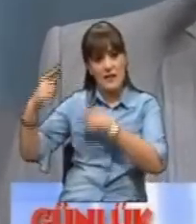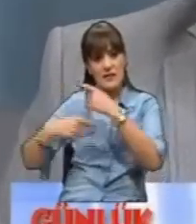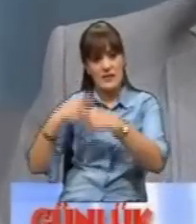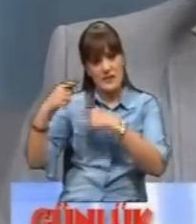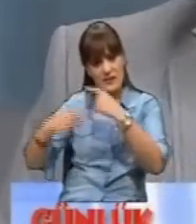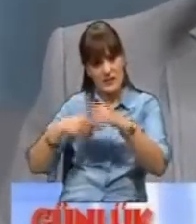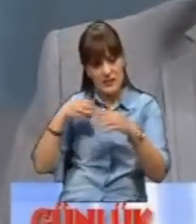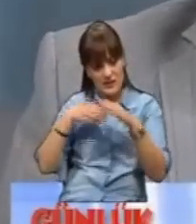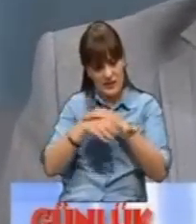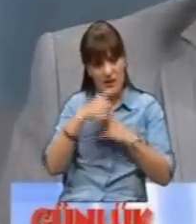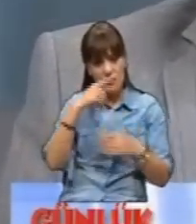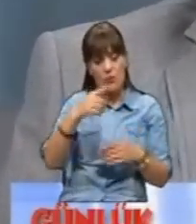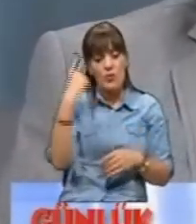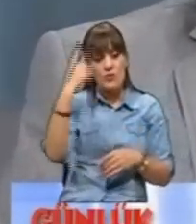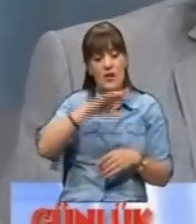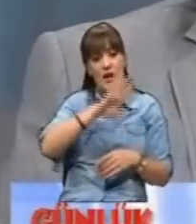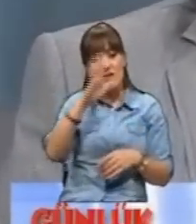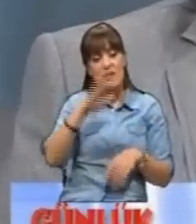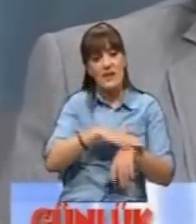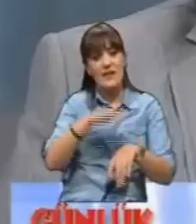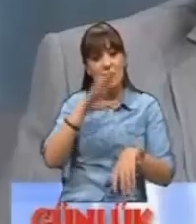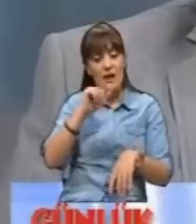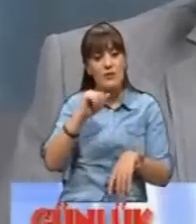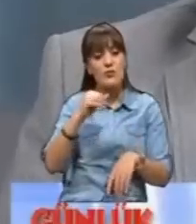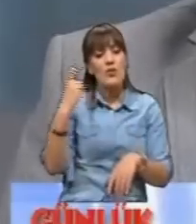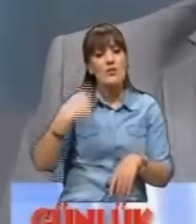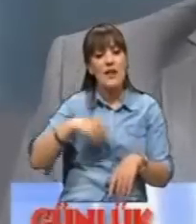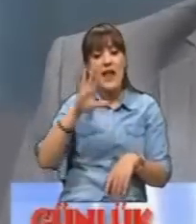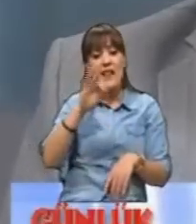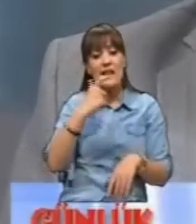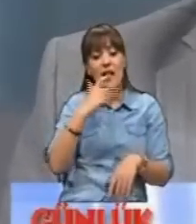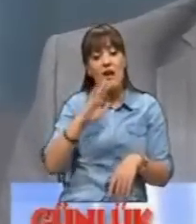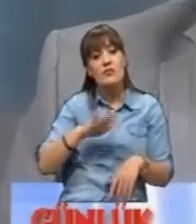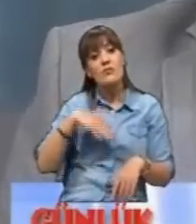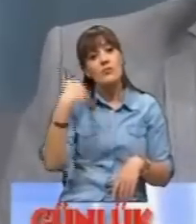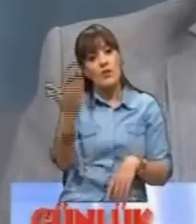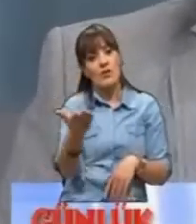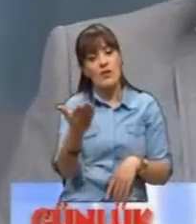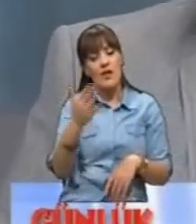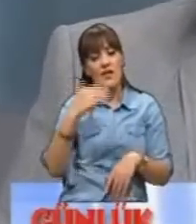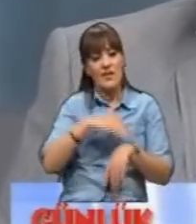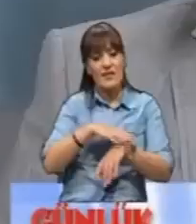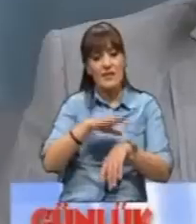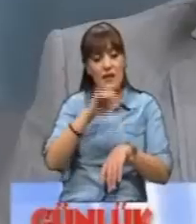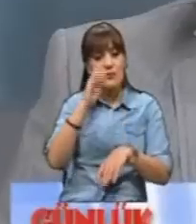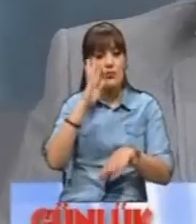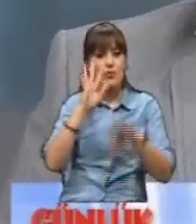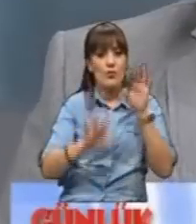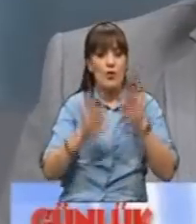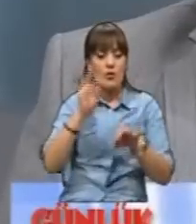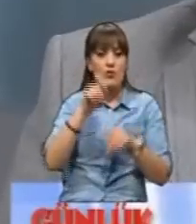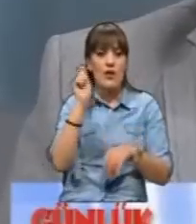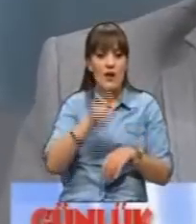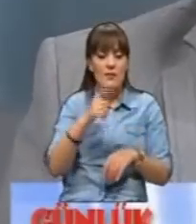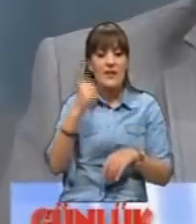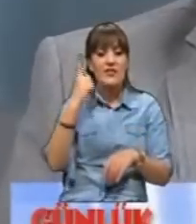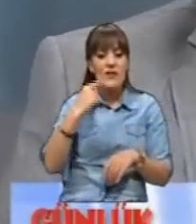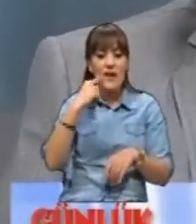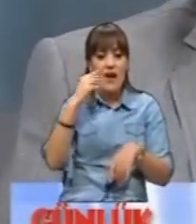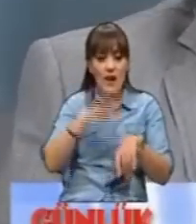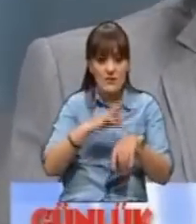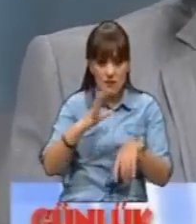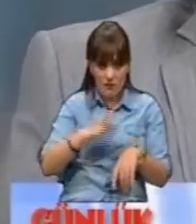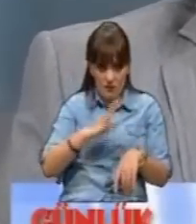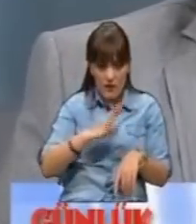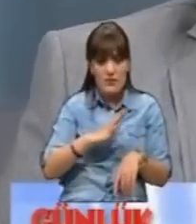için herkesin tansiyonlarını özellikle 50 yaşından sonra tansiyonlarını kontrol ettirmesi, şeker